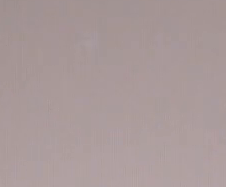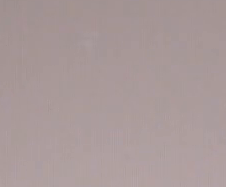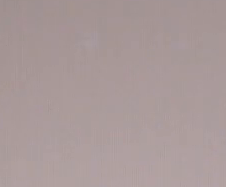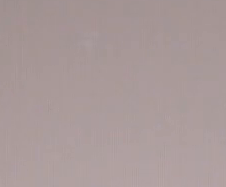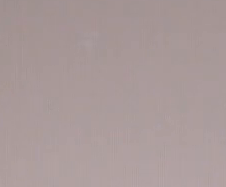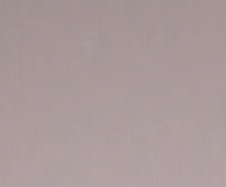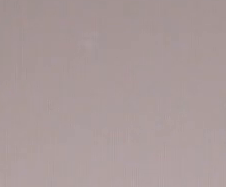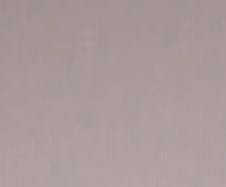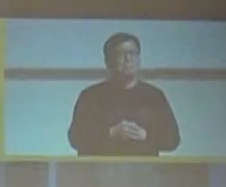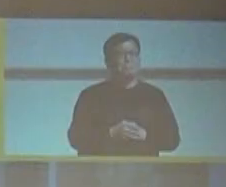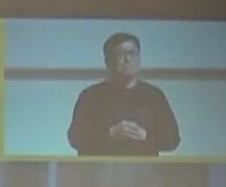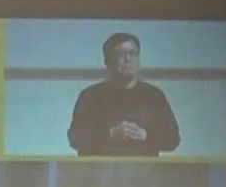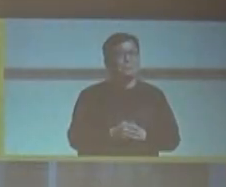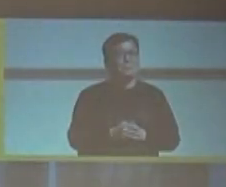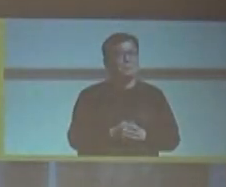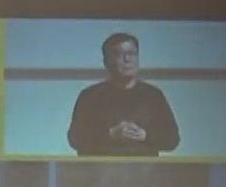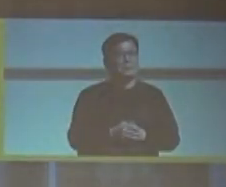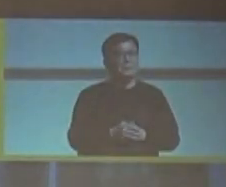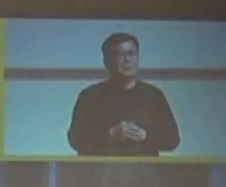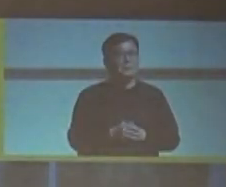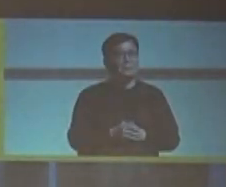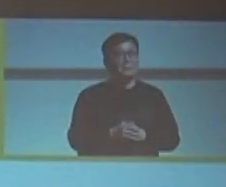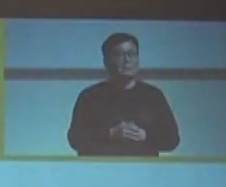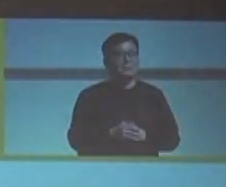감사드립니다. 네.